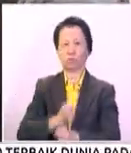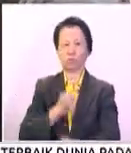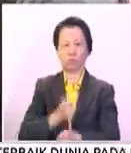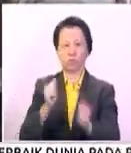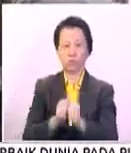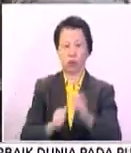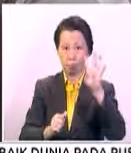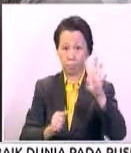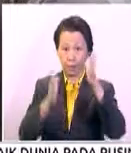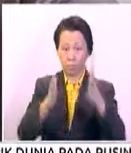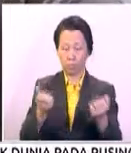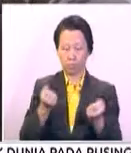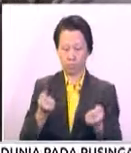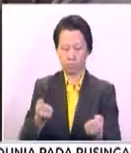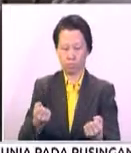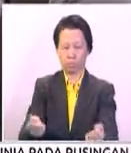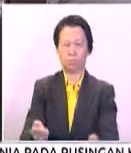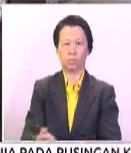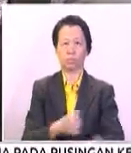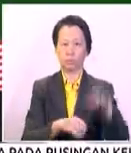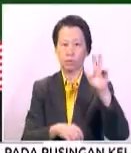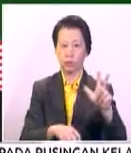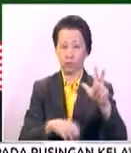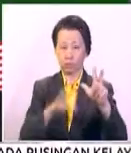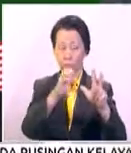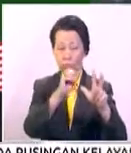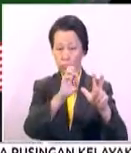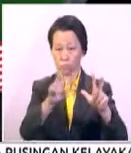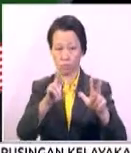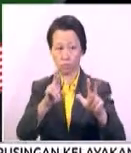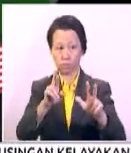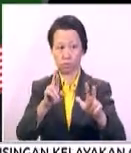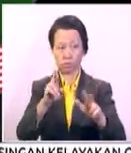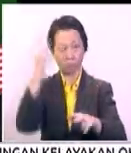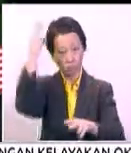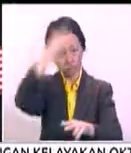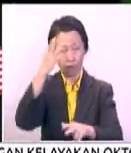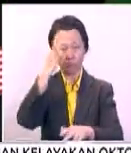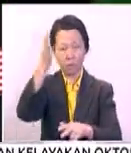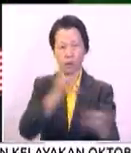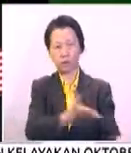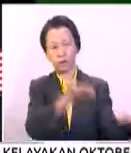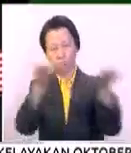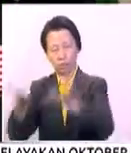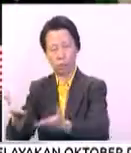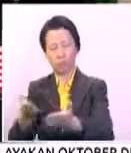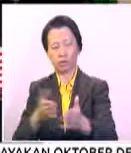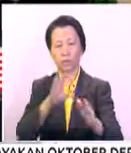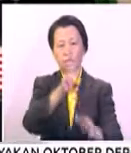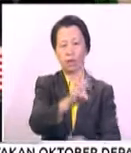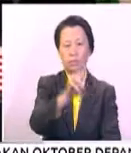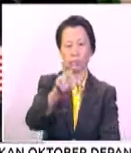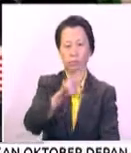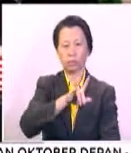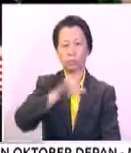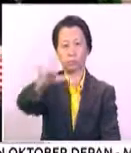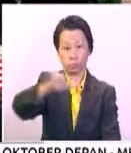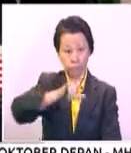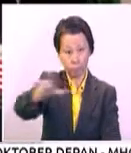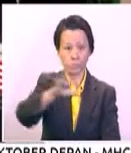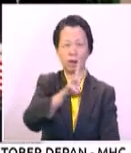4 juruterbang. Secara rasmi, 30,200 jemaah haji tahun ini akan dibawa menerusi 62